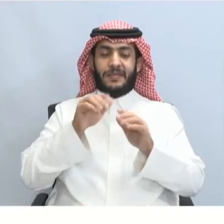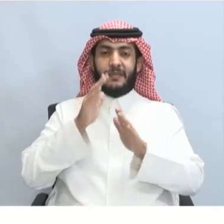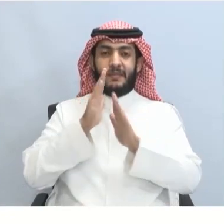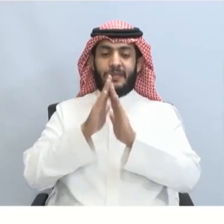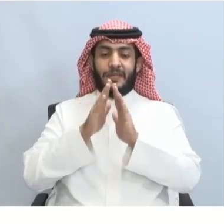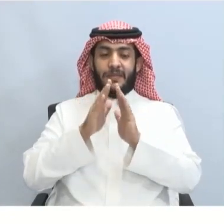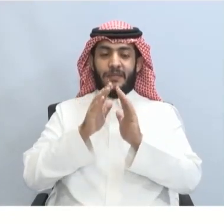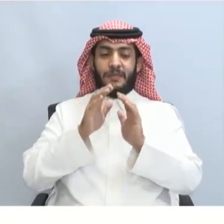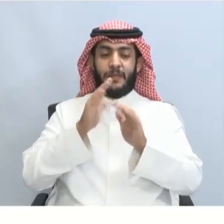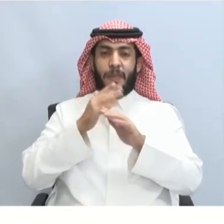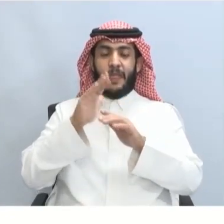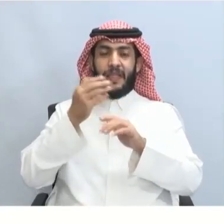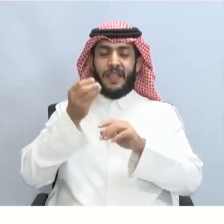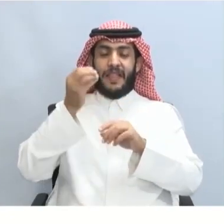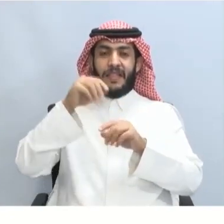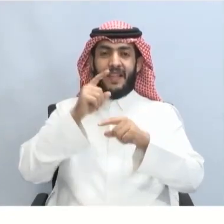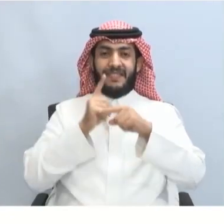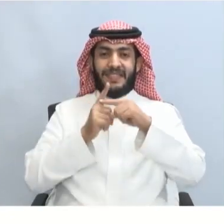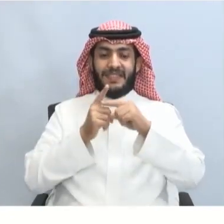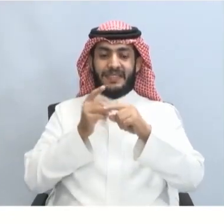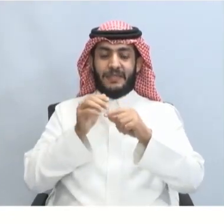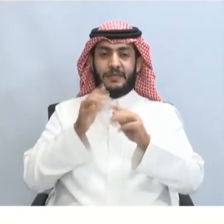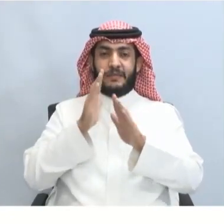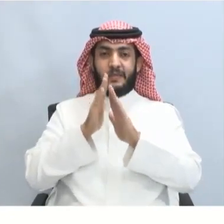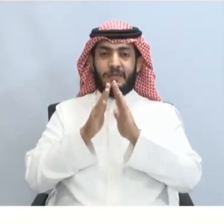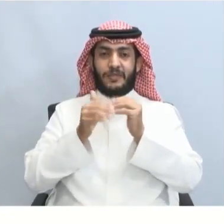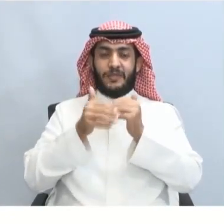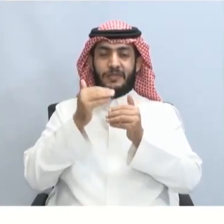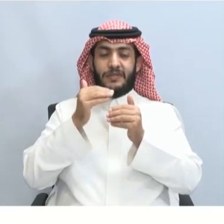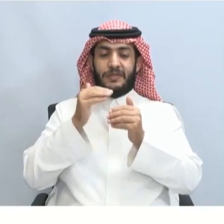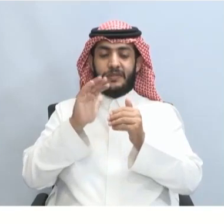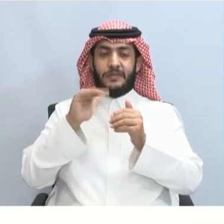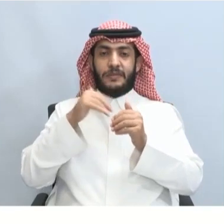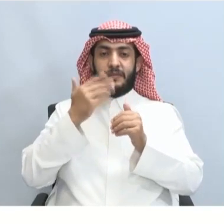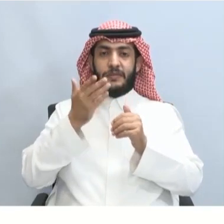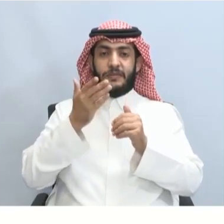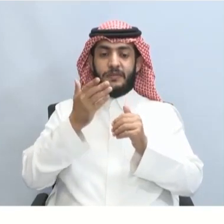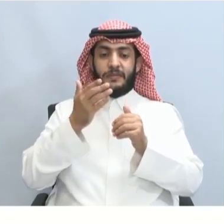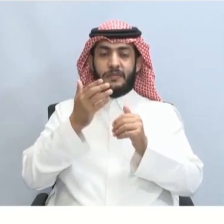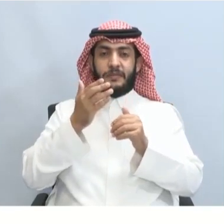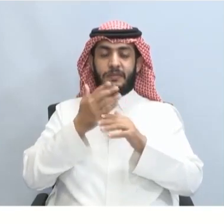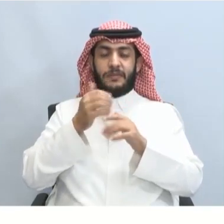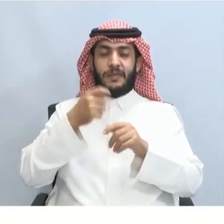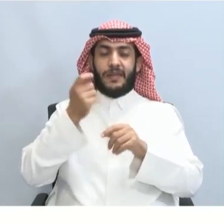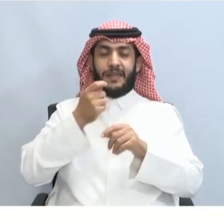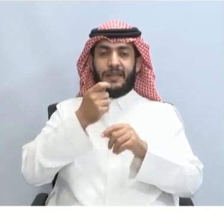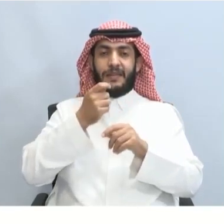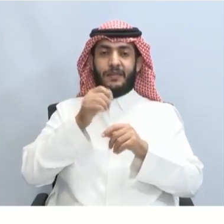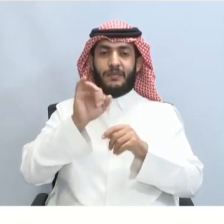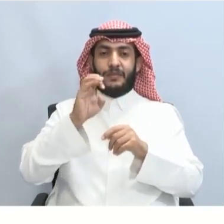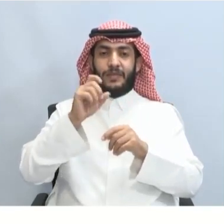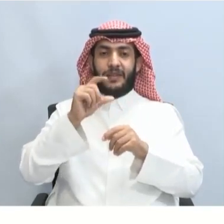المجلد ثم اضافه مستند جديد ثم نقوم بكتابه